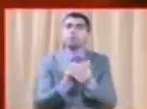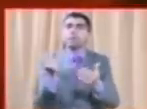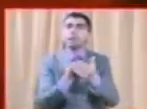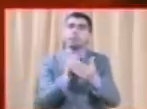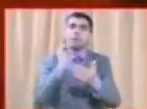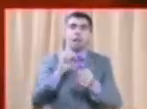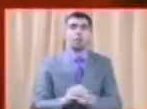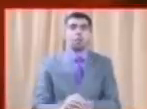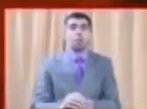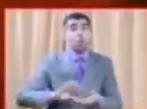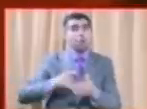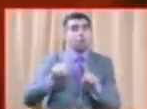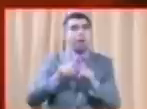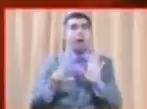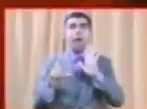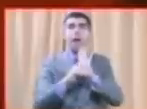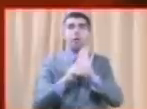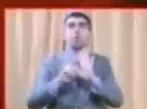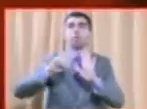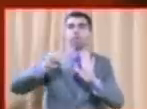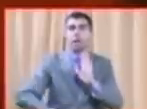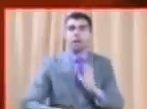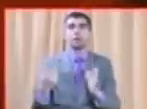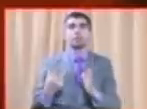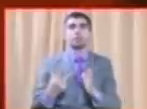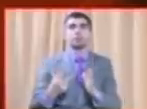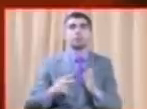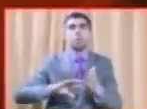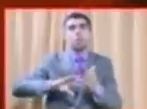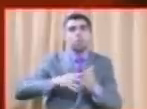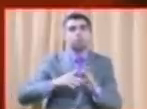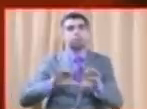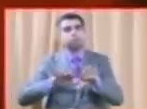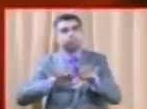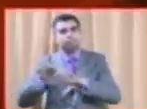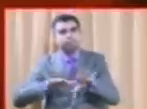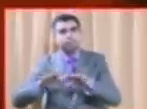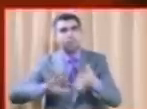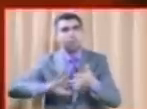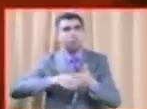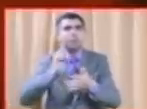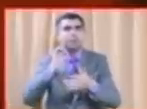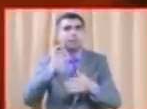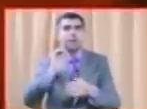إذن هذا هو الإطار الذي نتعامل مع